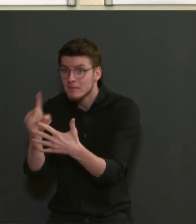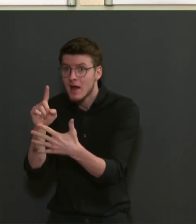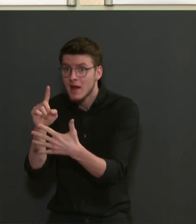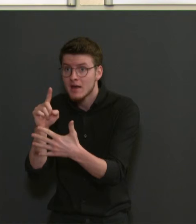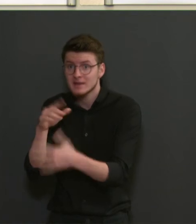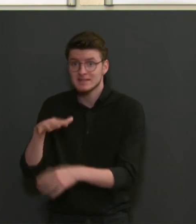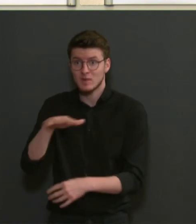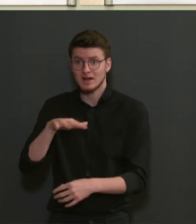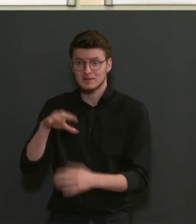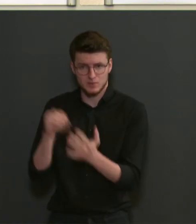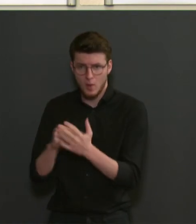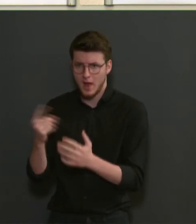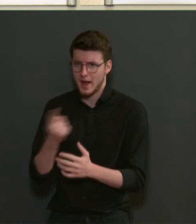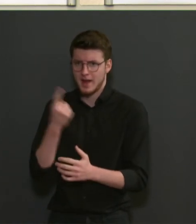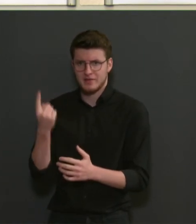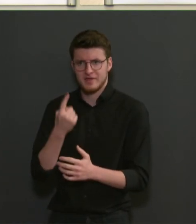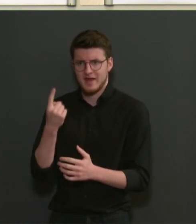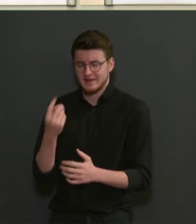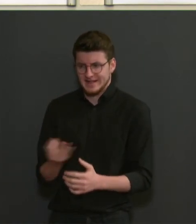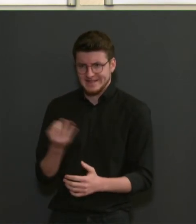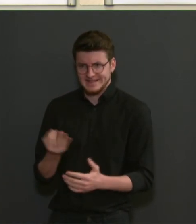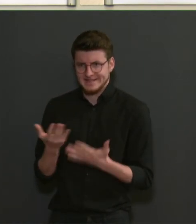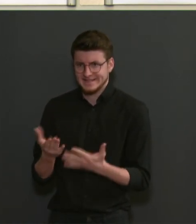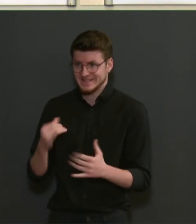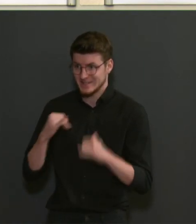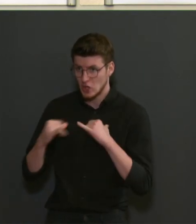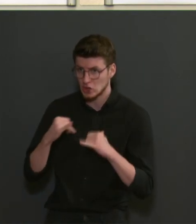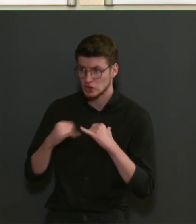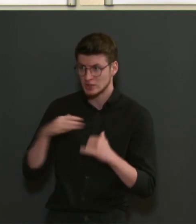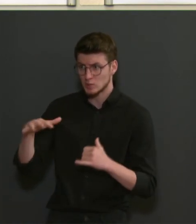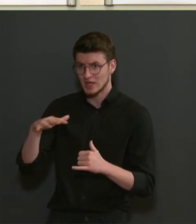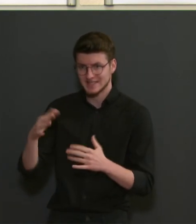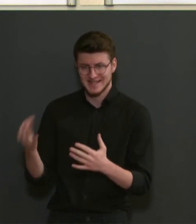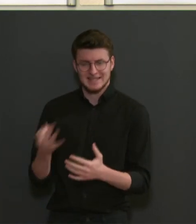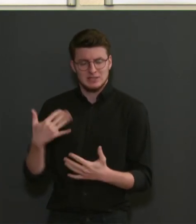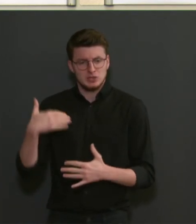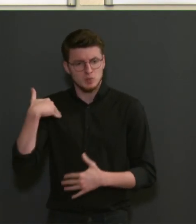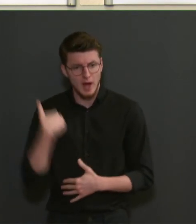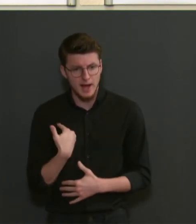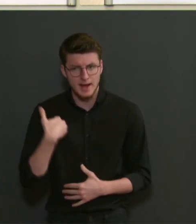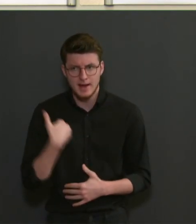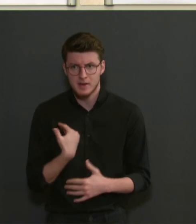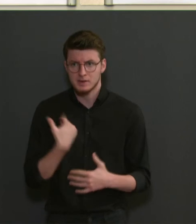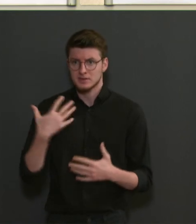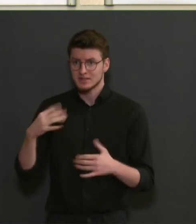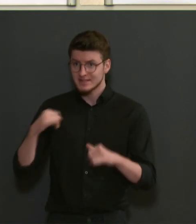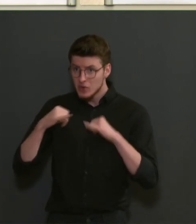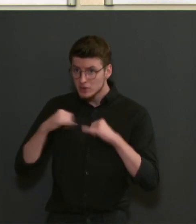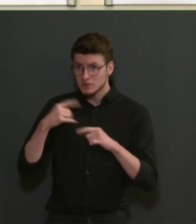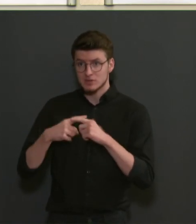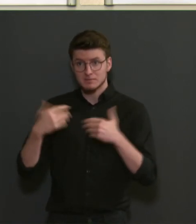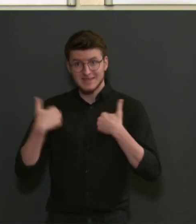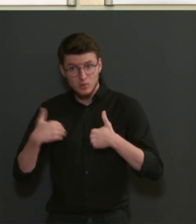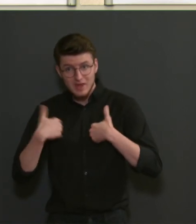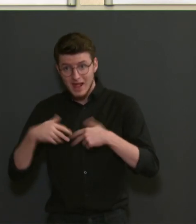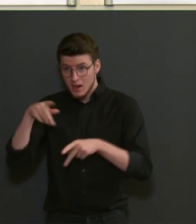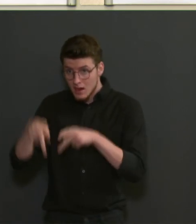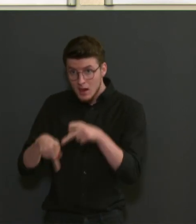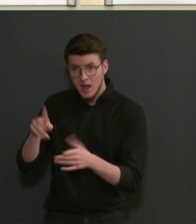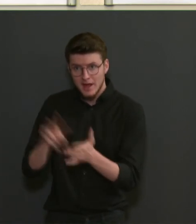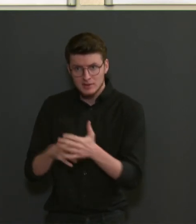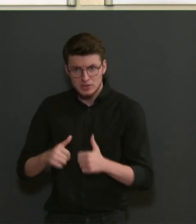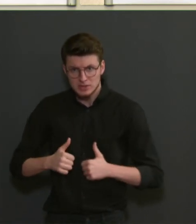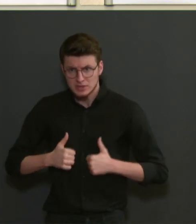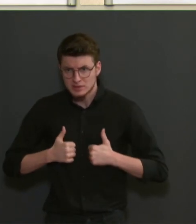de ziekenhuizen zeer zwaar. De ziekenhuizen en het zorgend personeel zetten alle zeilen bij om iedereen de